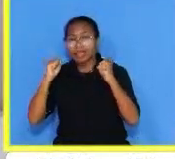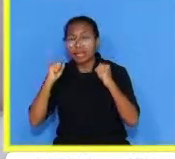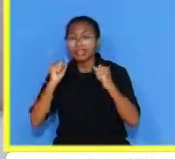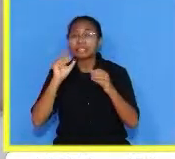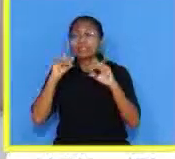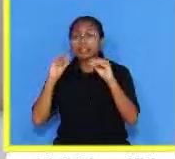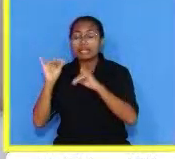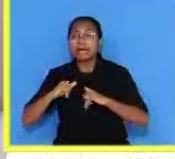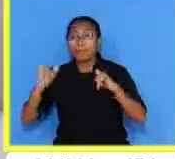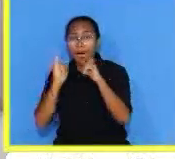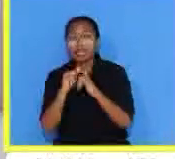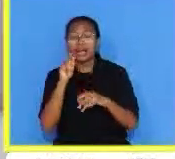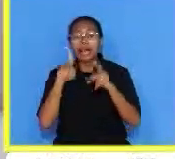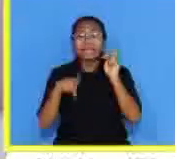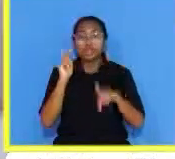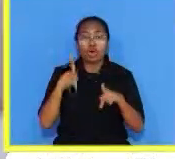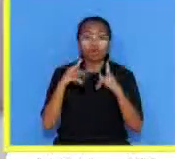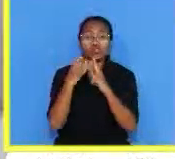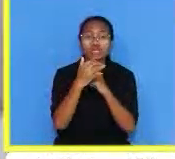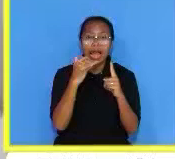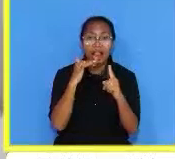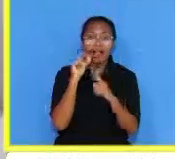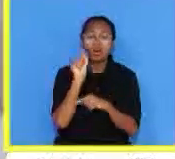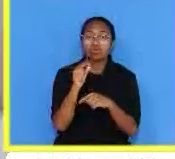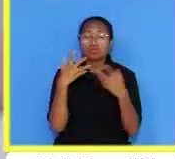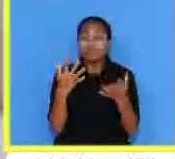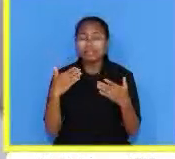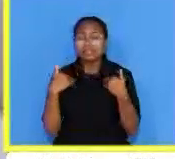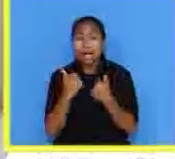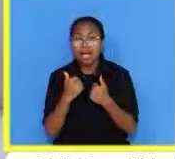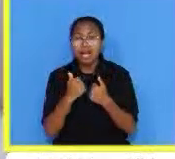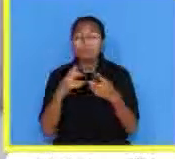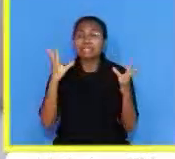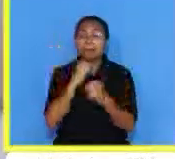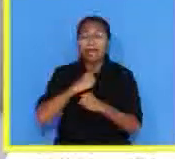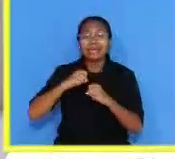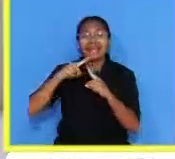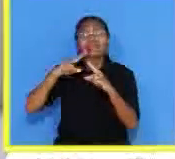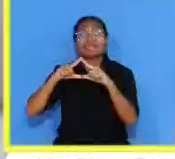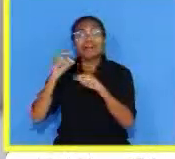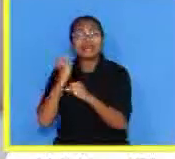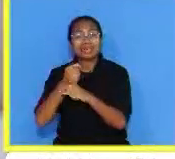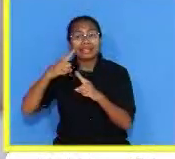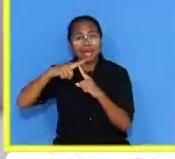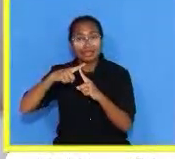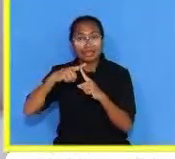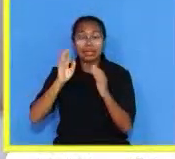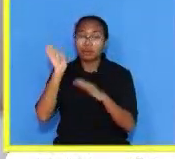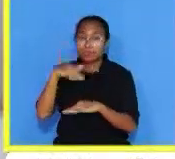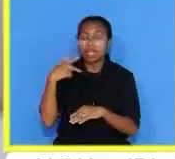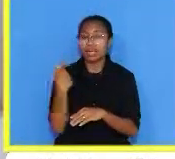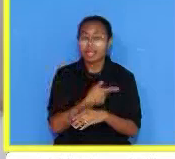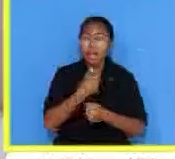Sosial untuk bisa mencapai target sasaran. Kemudian yang sudah kita lakukan